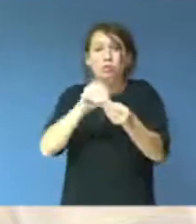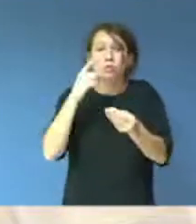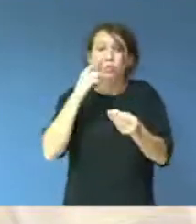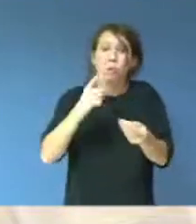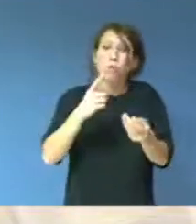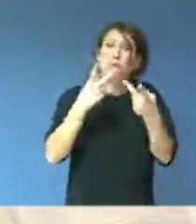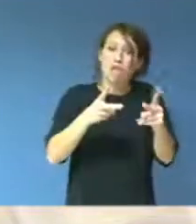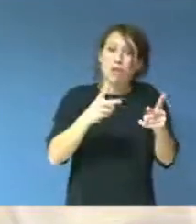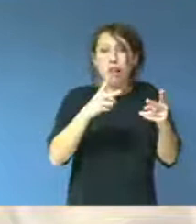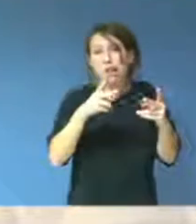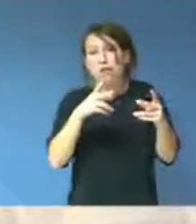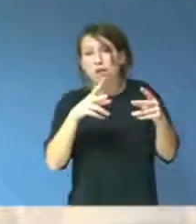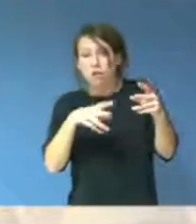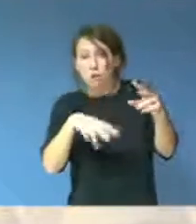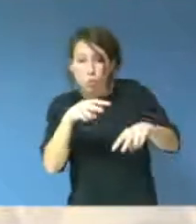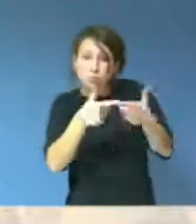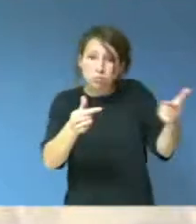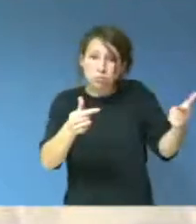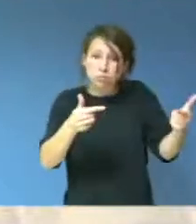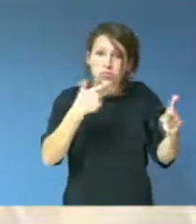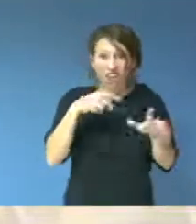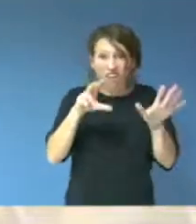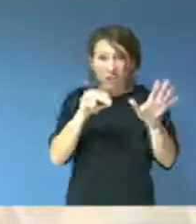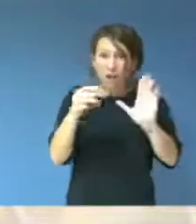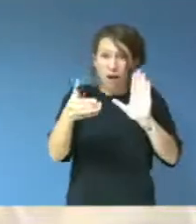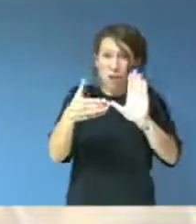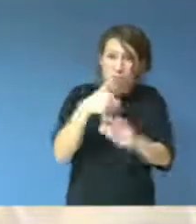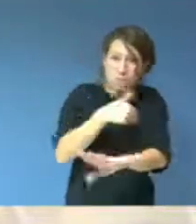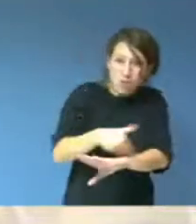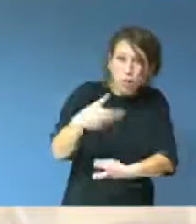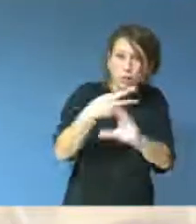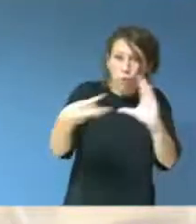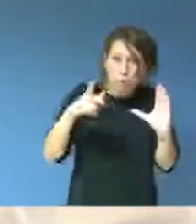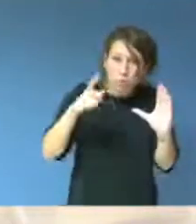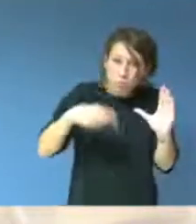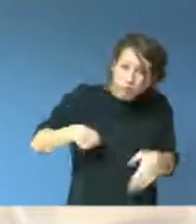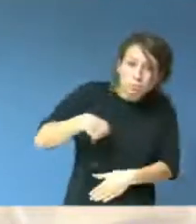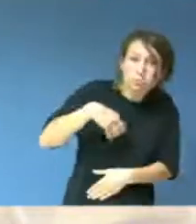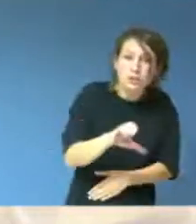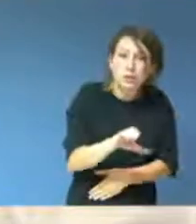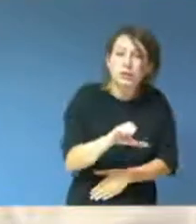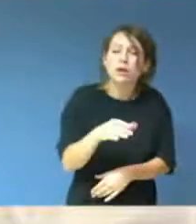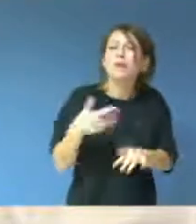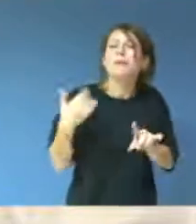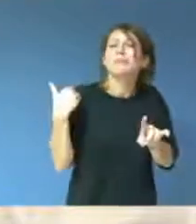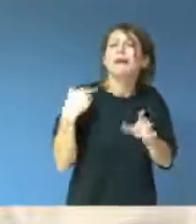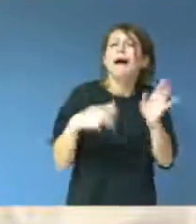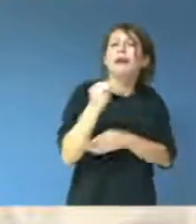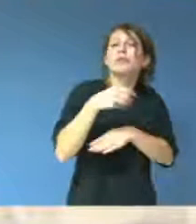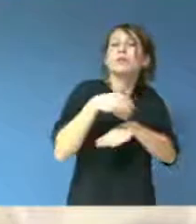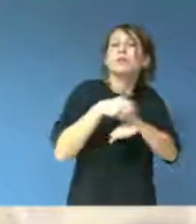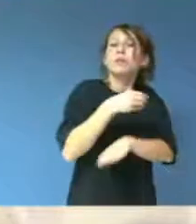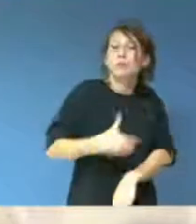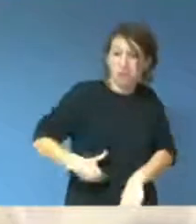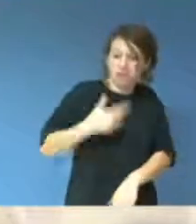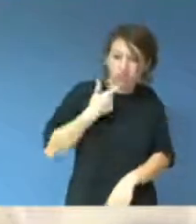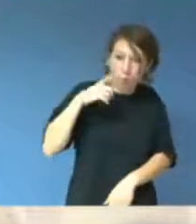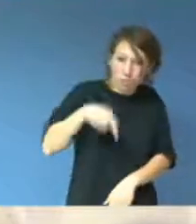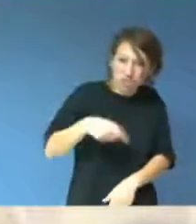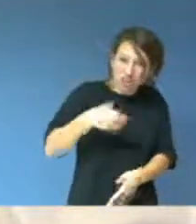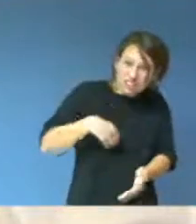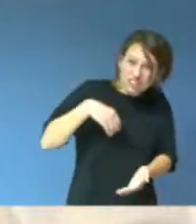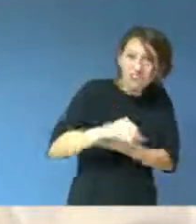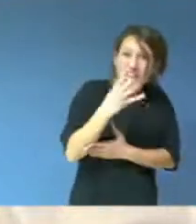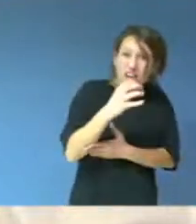à 80 millions d'euros. Pour Reims, ça a été dit lors du dernier conseil municipal, c'est 400 000 euros supplémentaires. Pour